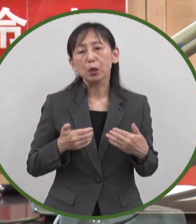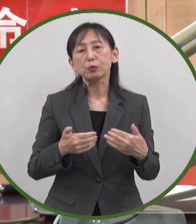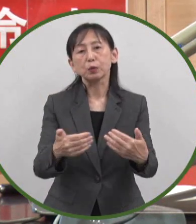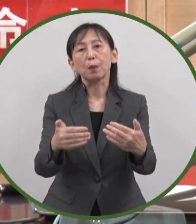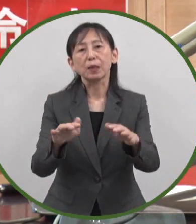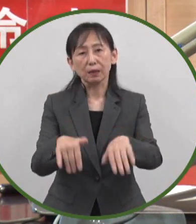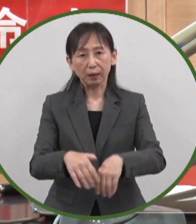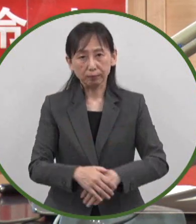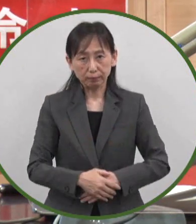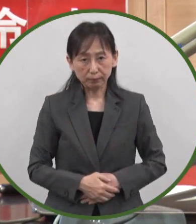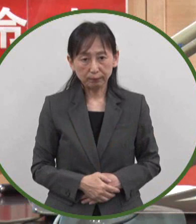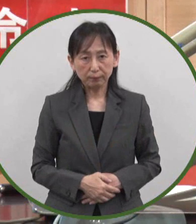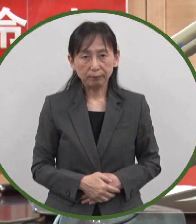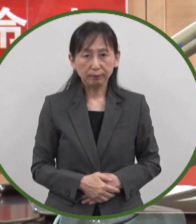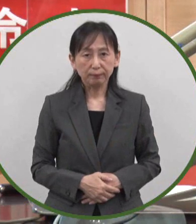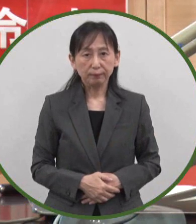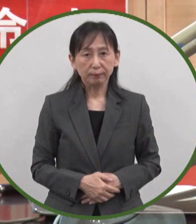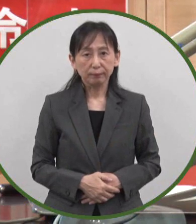ります。